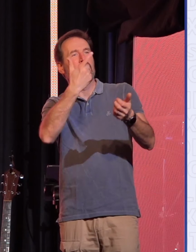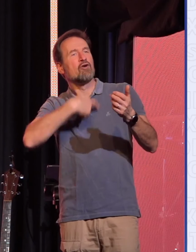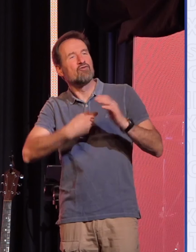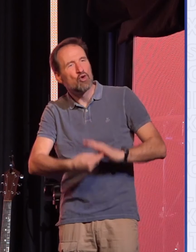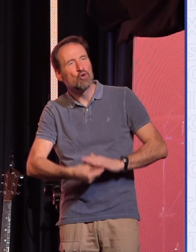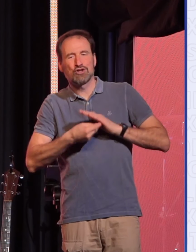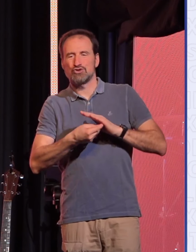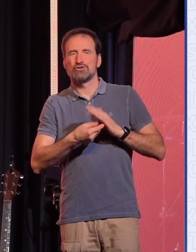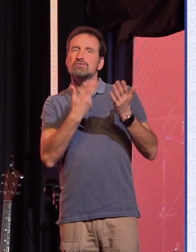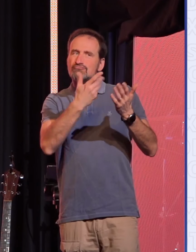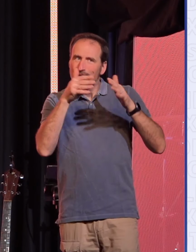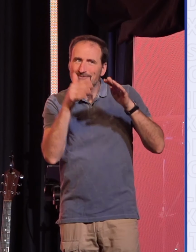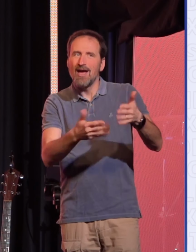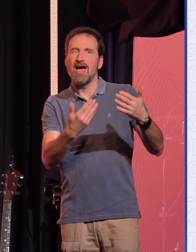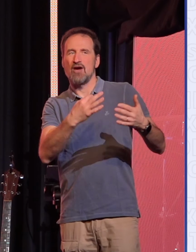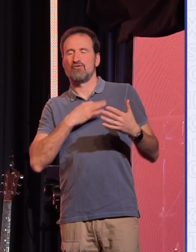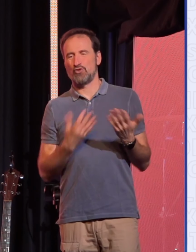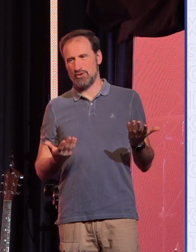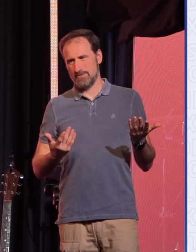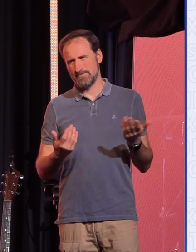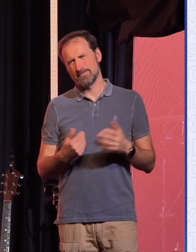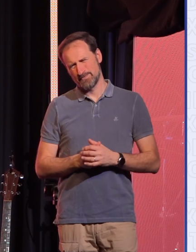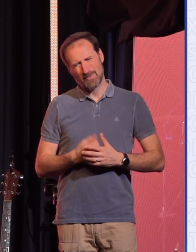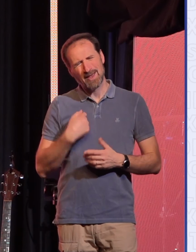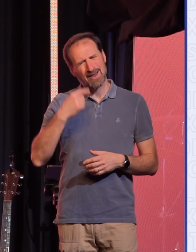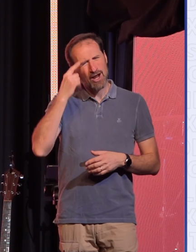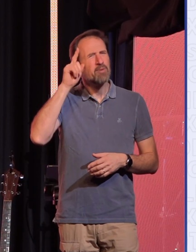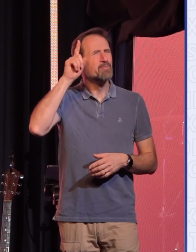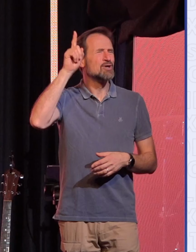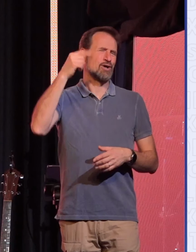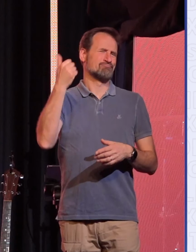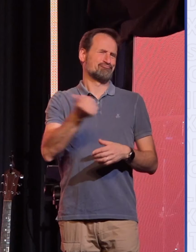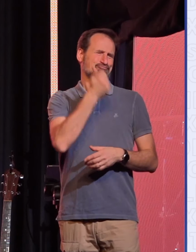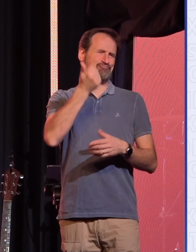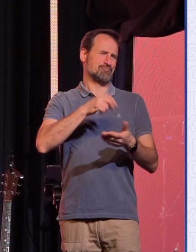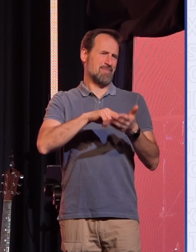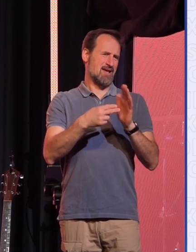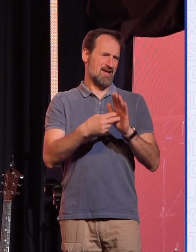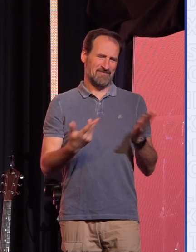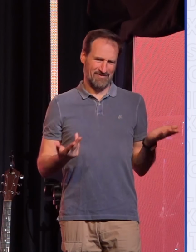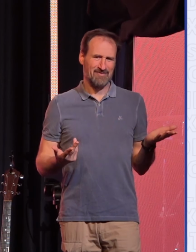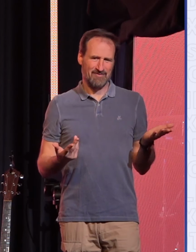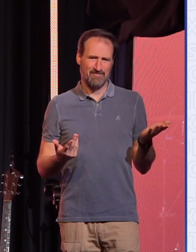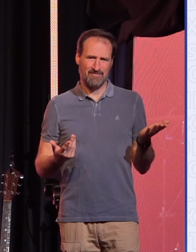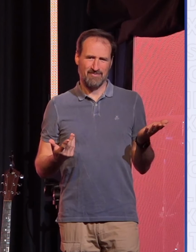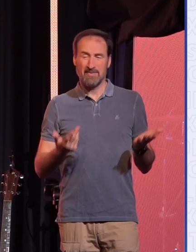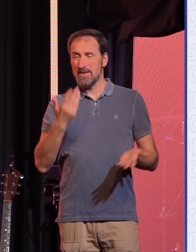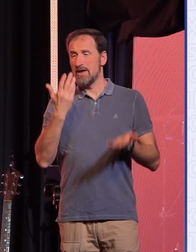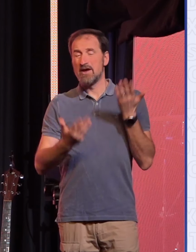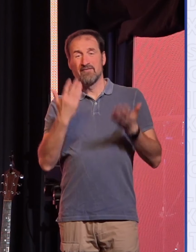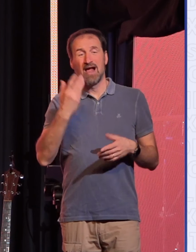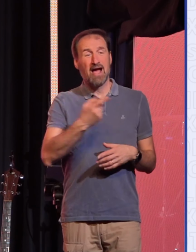Weil ich echt glaube, dass Gott deinen genialen Plan hat. Und ich weiß nicht, ob du heute hier bist